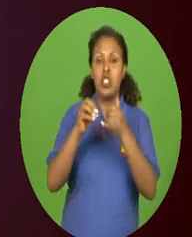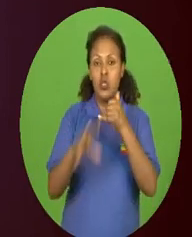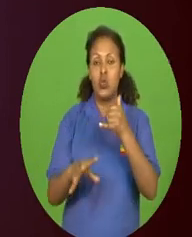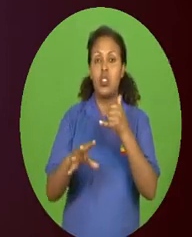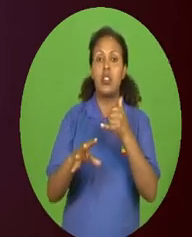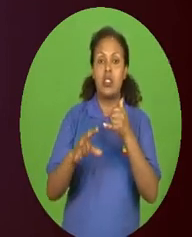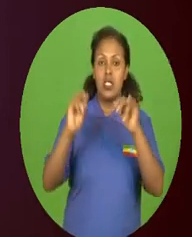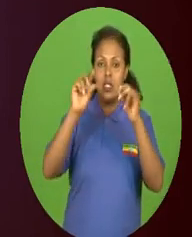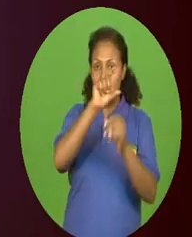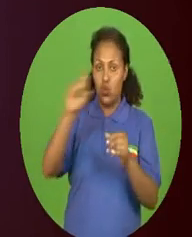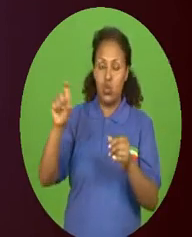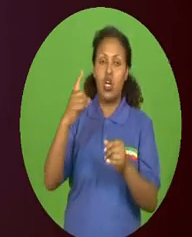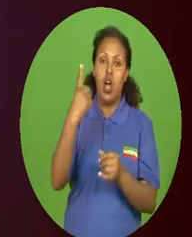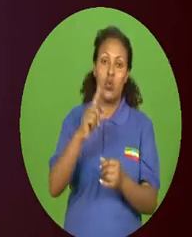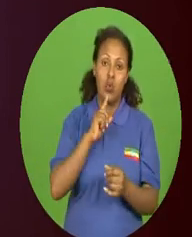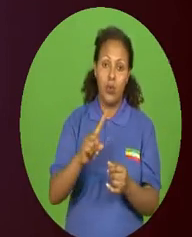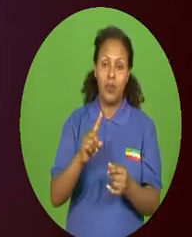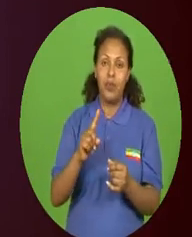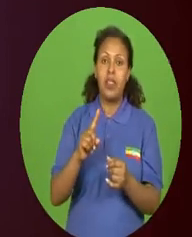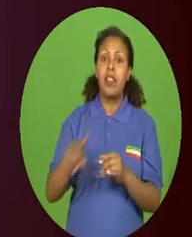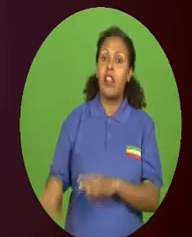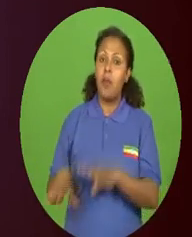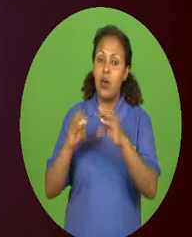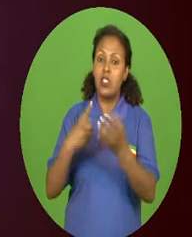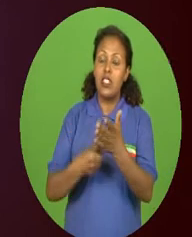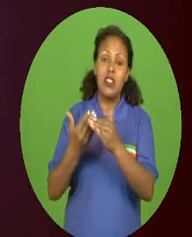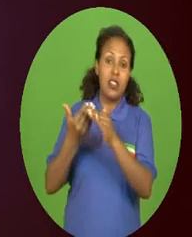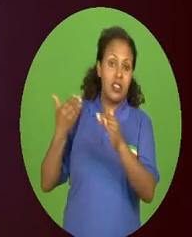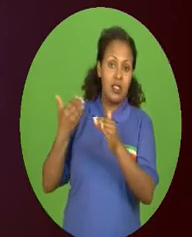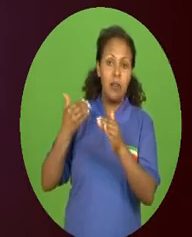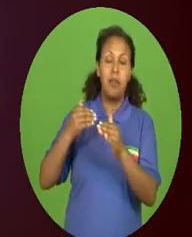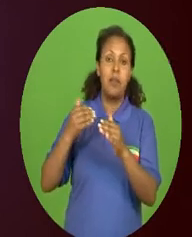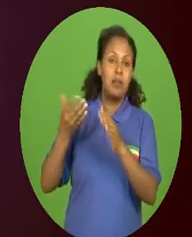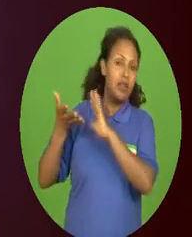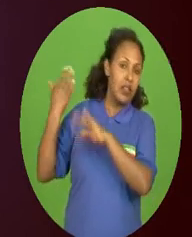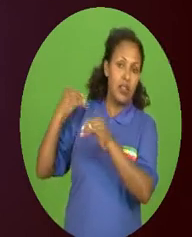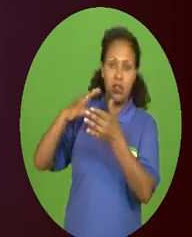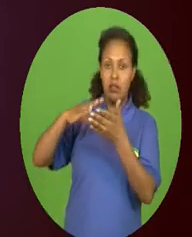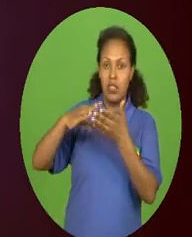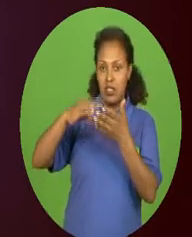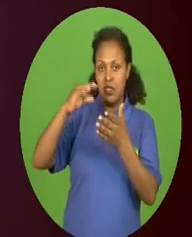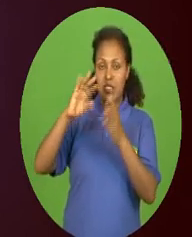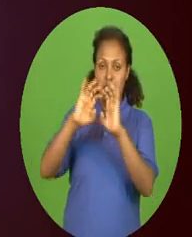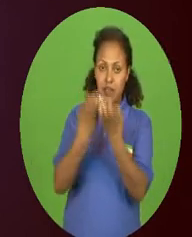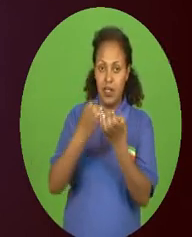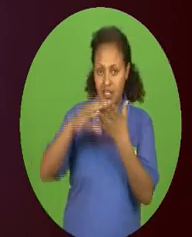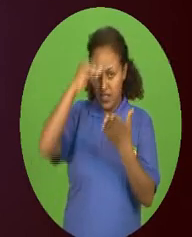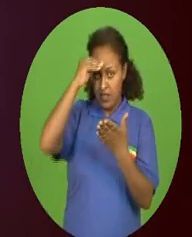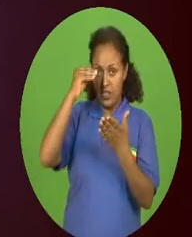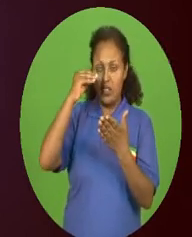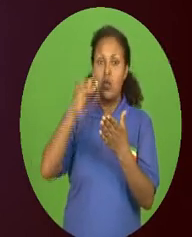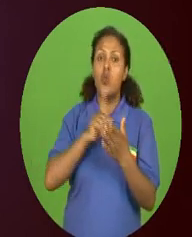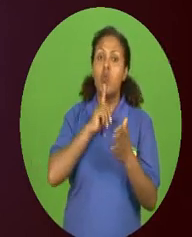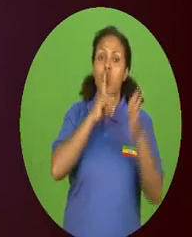ከምንወያይባቸው ንዑስ ርዕሶች አንዱ ነው። ተማሪዎች ከዚህ ቀደም ባለፋችሁባቸው የክፍል